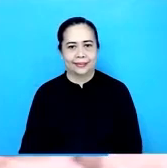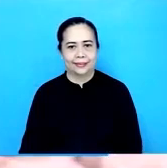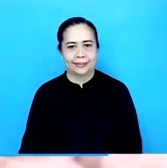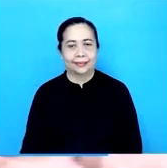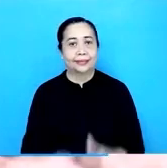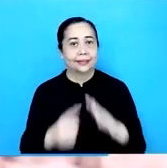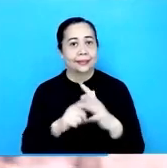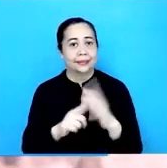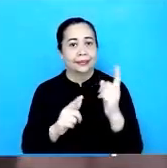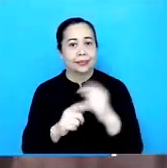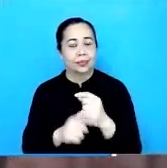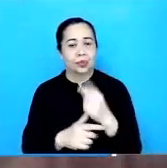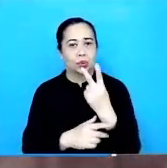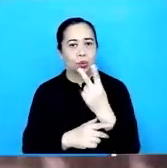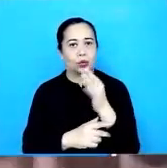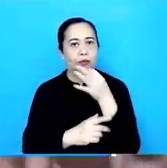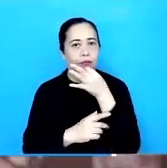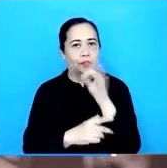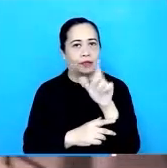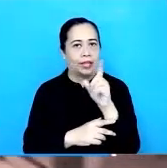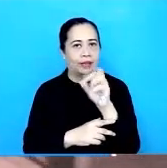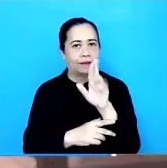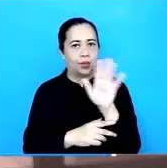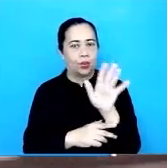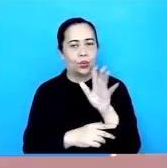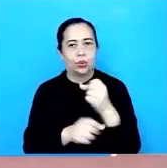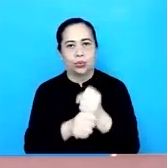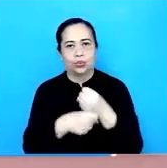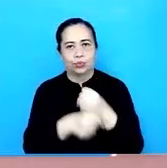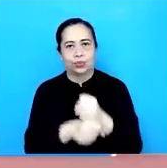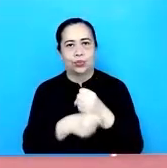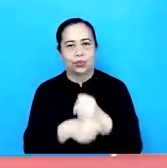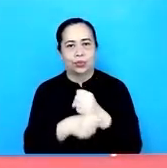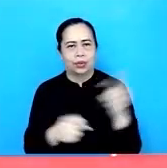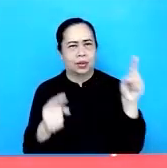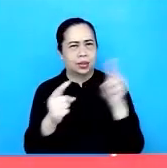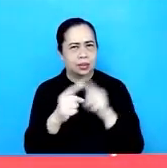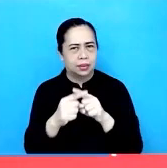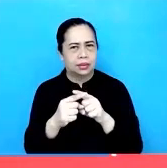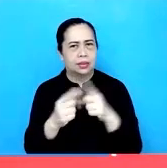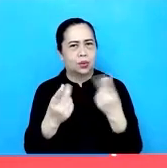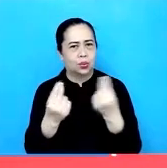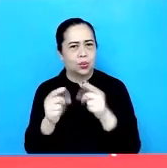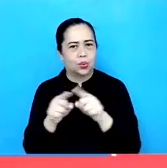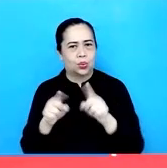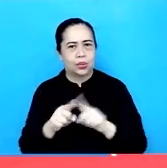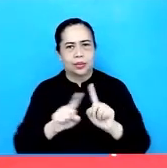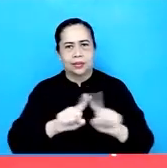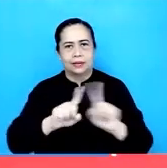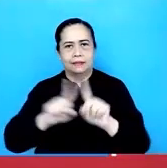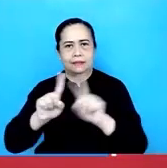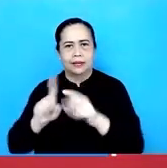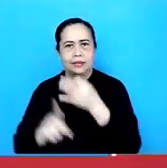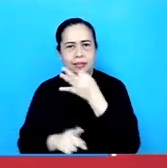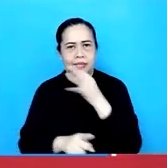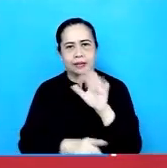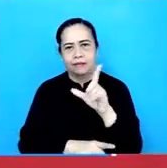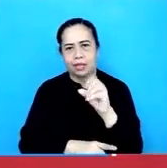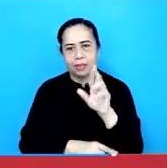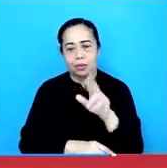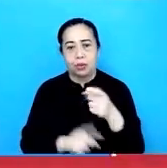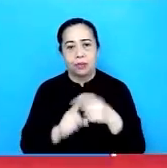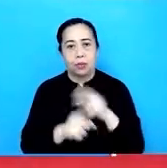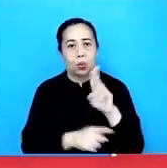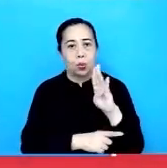Nagsimula lang sa dalawang flavor ng hopya ang kanilang paggawaan hanggang sa nakagawa na rin sila ng iba't ibang flavors nito mula sa